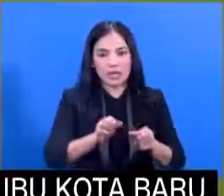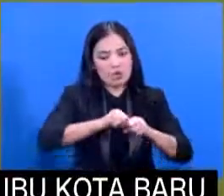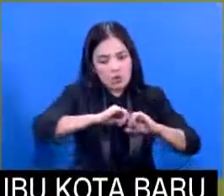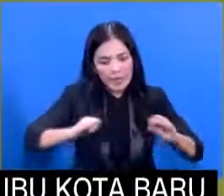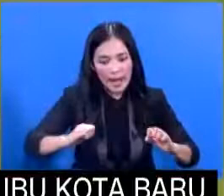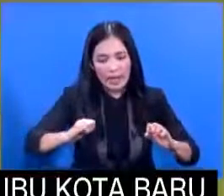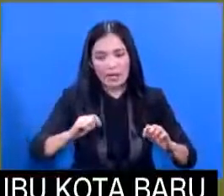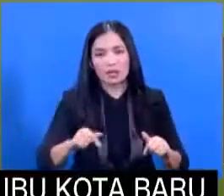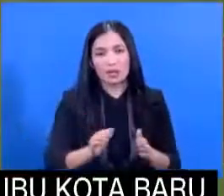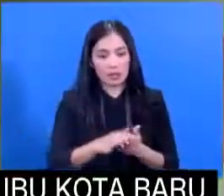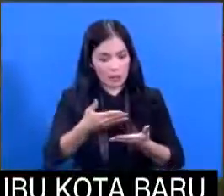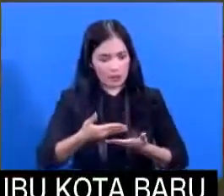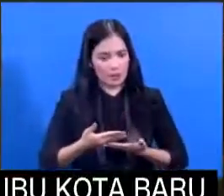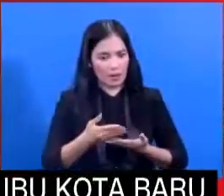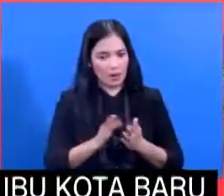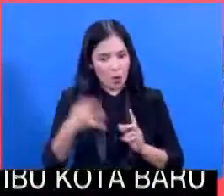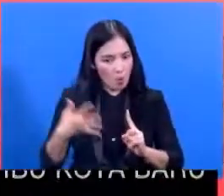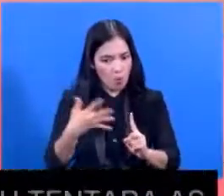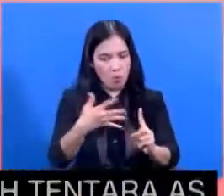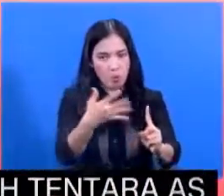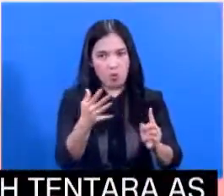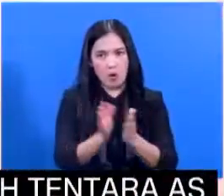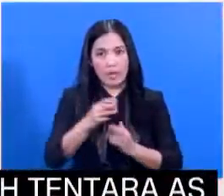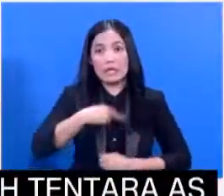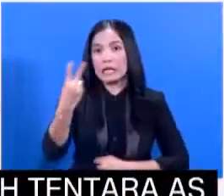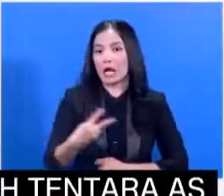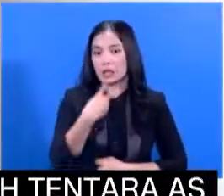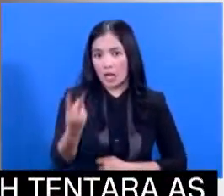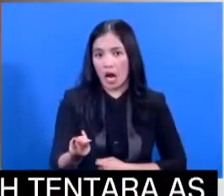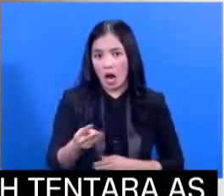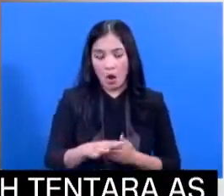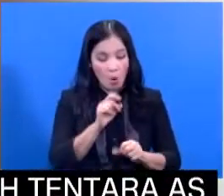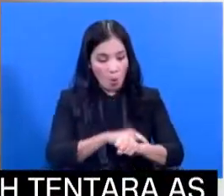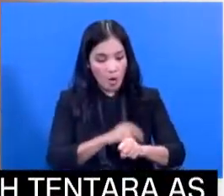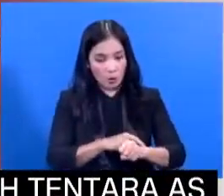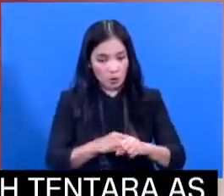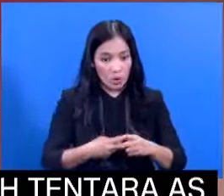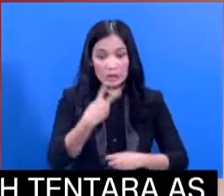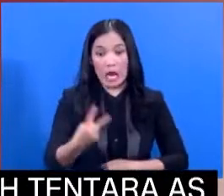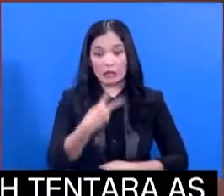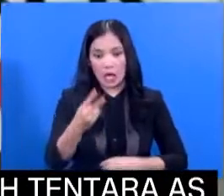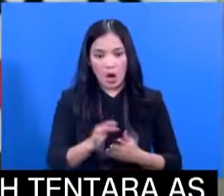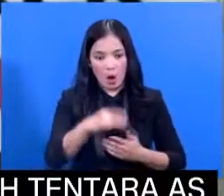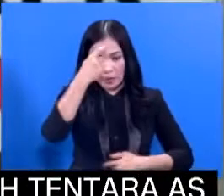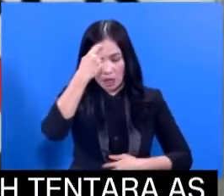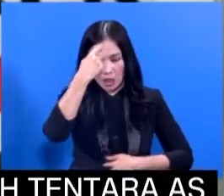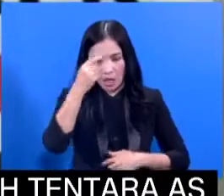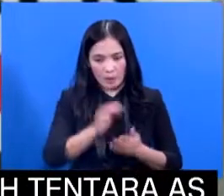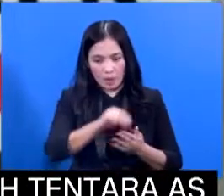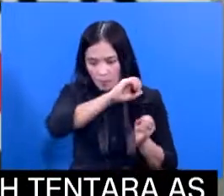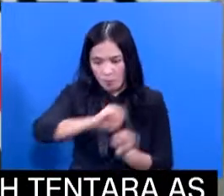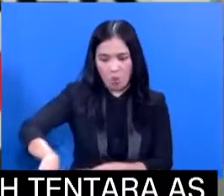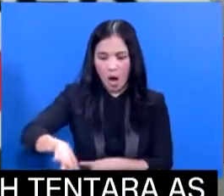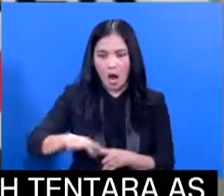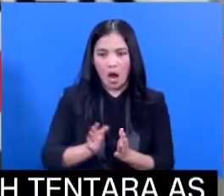diterima palsu, korban langsung mengejar pelaku sambil berteriak. Saat dikonfrontasi, pelaku sempat berusaha menghilangkan barang bukti